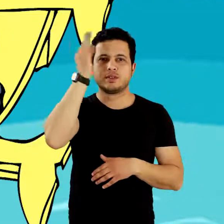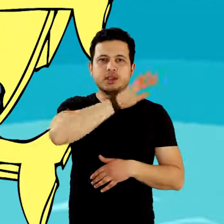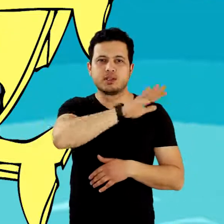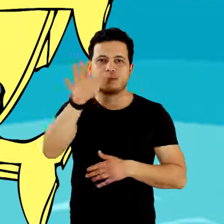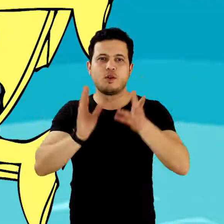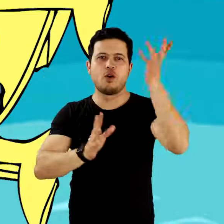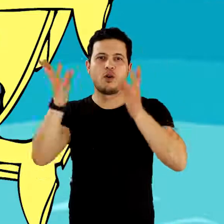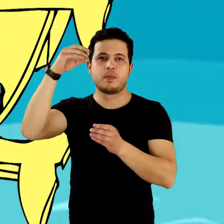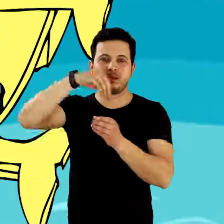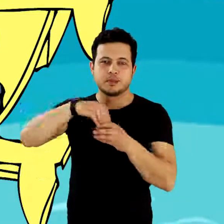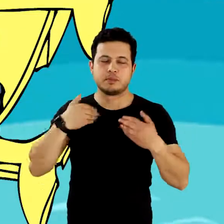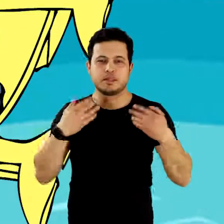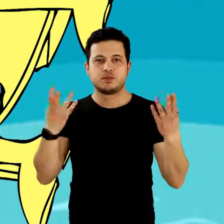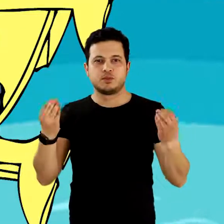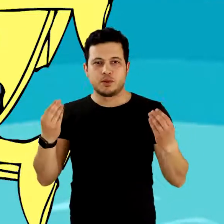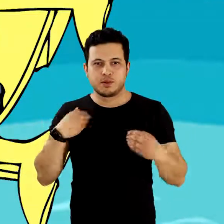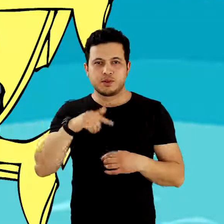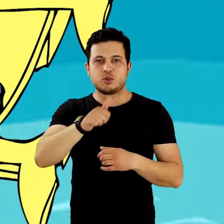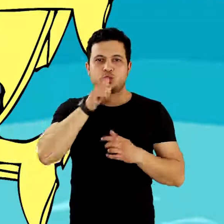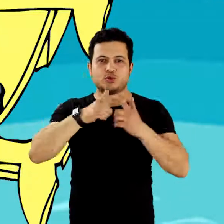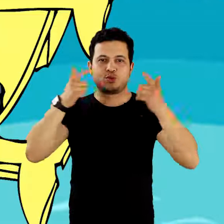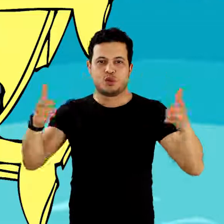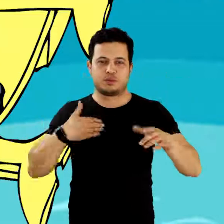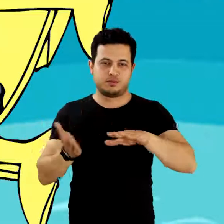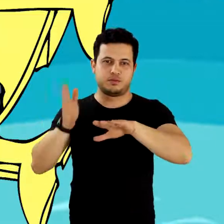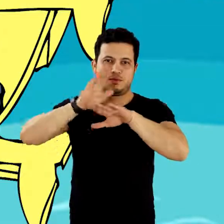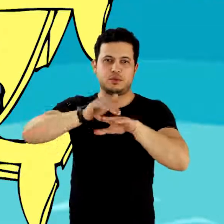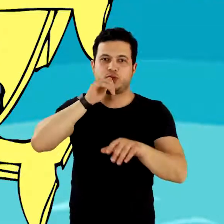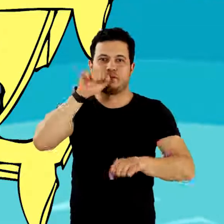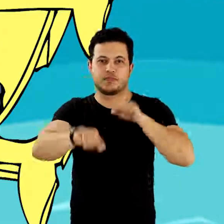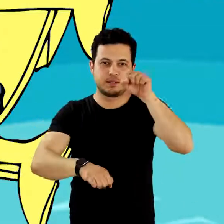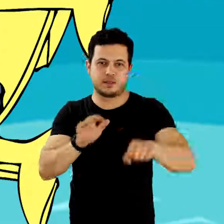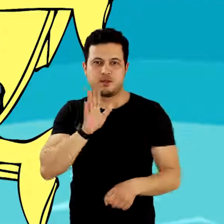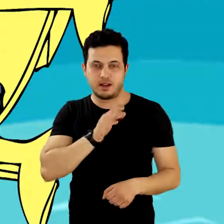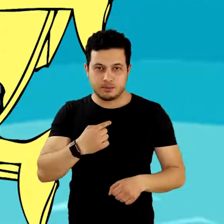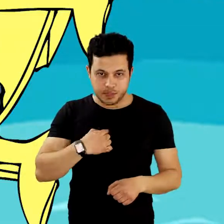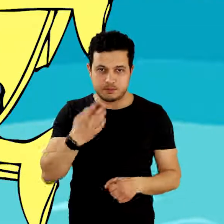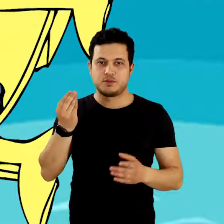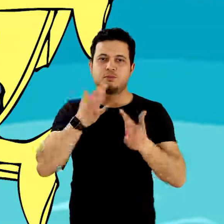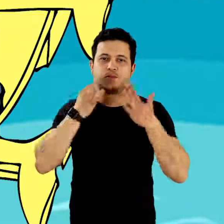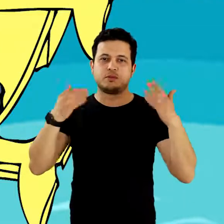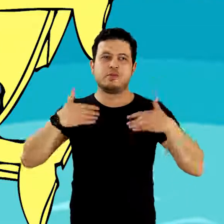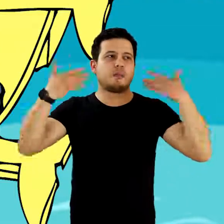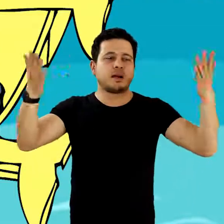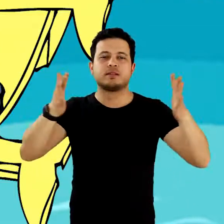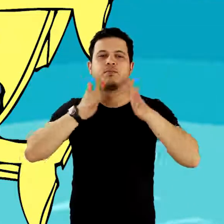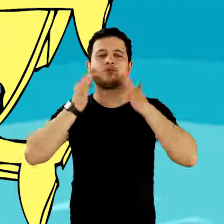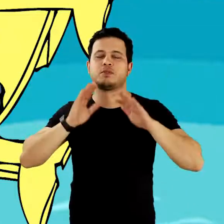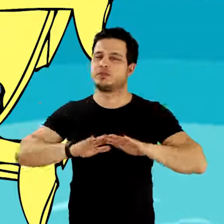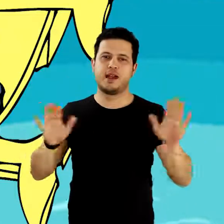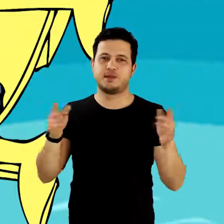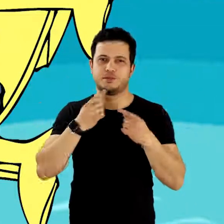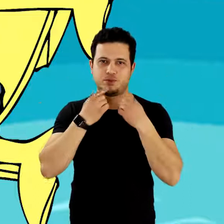içinde. Biz de ne güzel gölün üstündeyiz. Suda bisiklet sürüyoruz. Bizden daha keyiflisi olabilir mi?